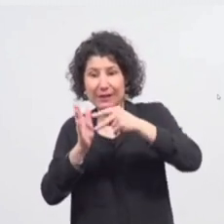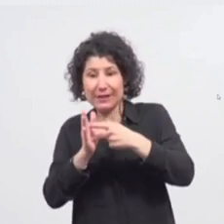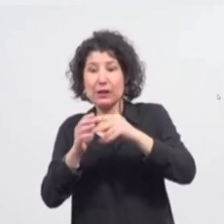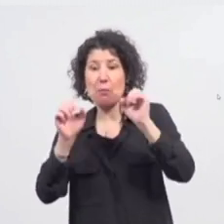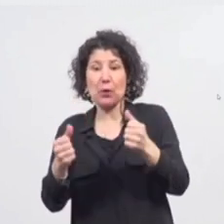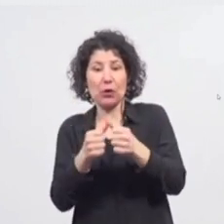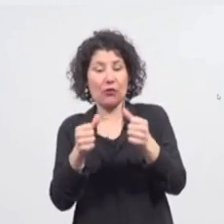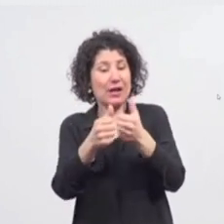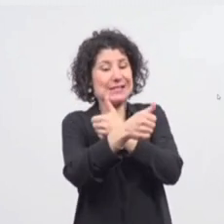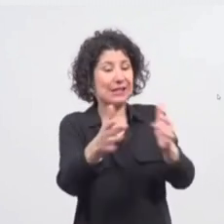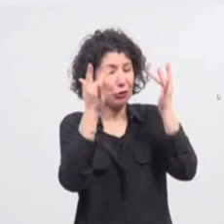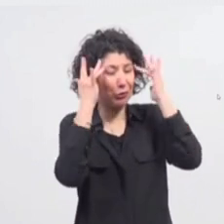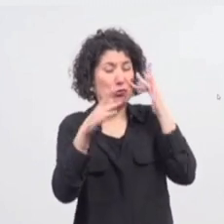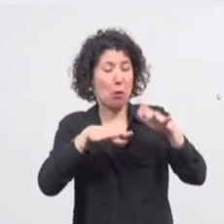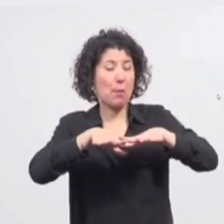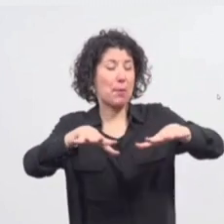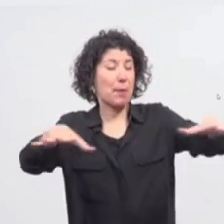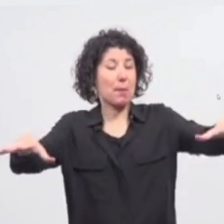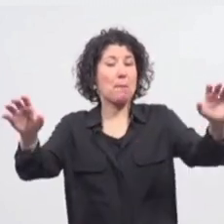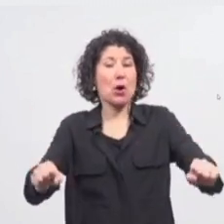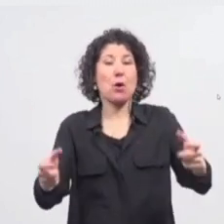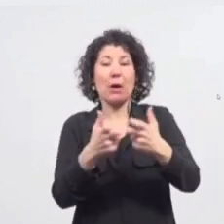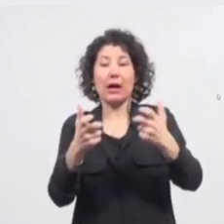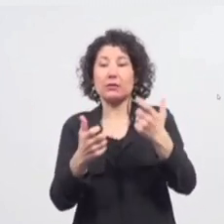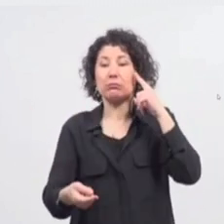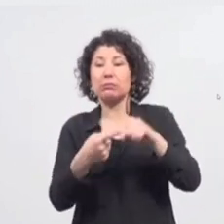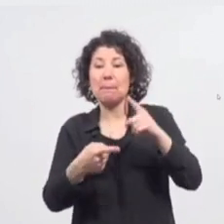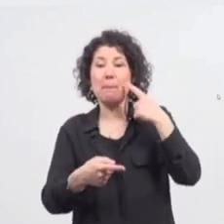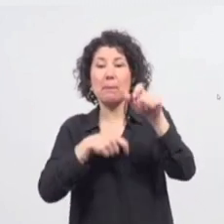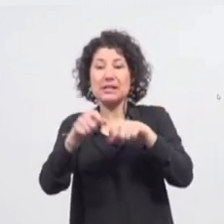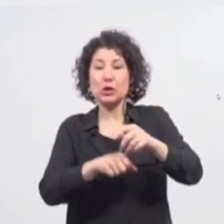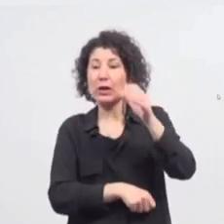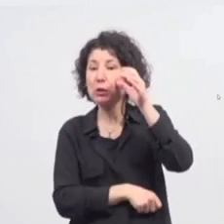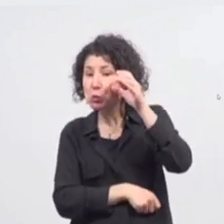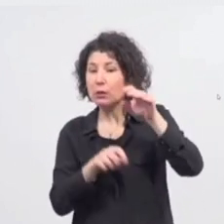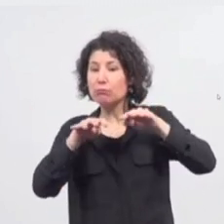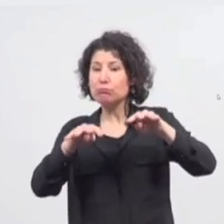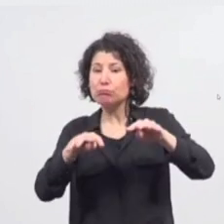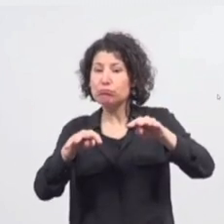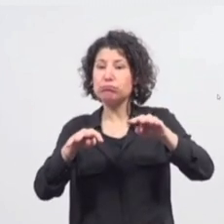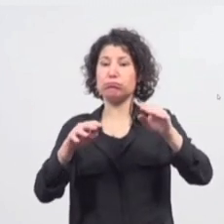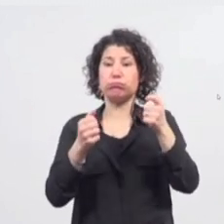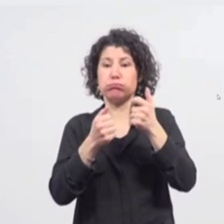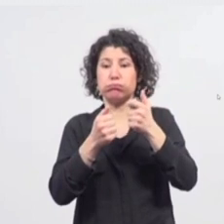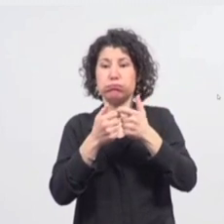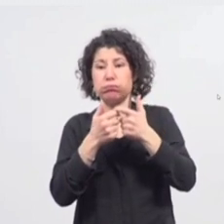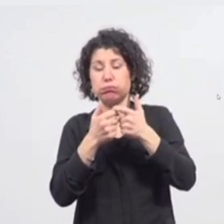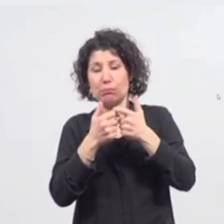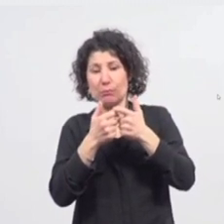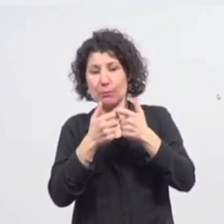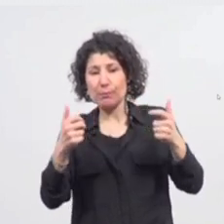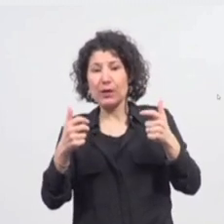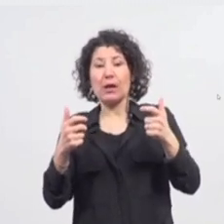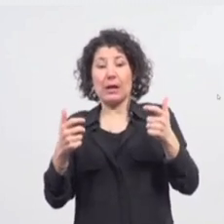potentiel, à élargir son accès à des audiences. Aujourd'hui, avec l'Institut européen de l'innovation et de la technologie, nous avons créé